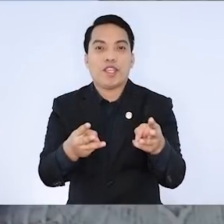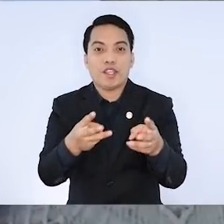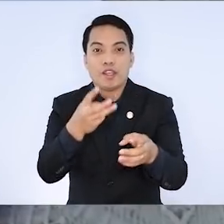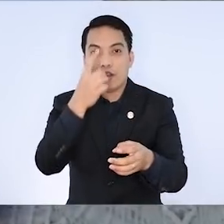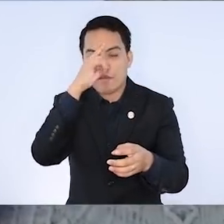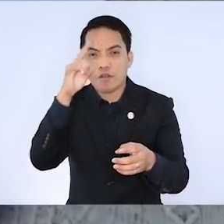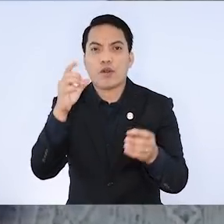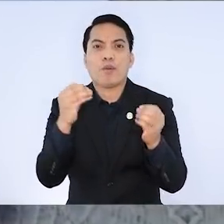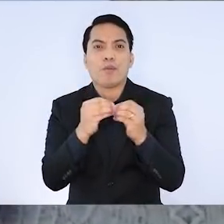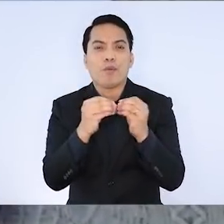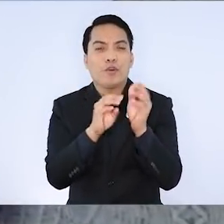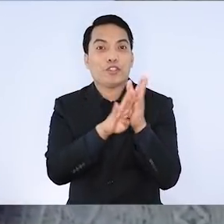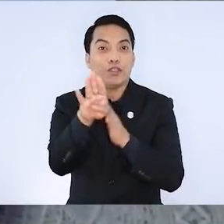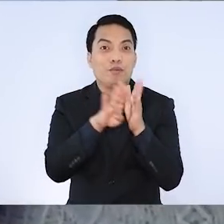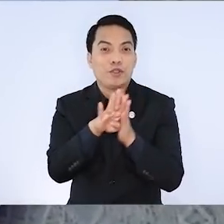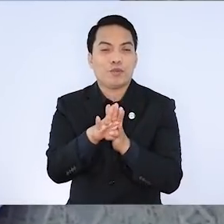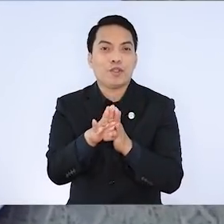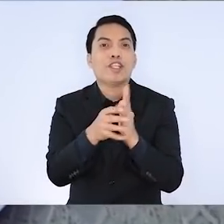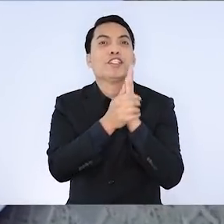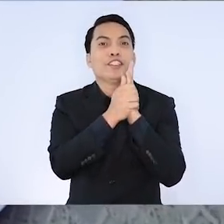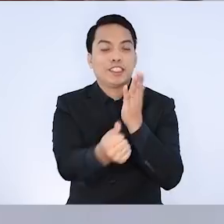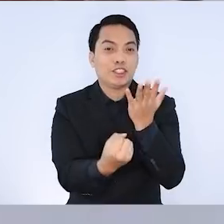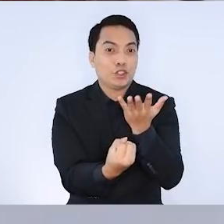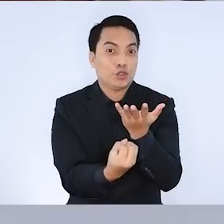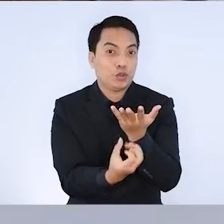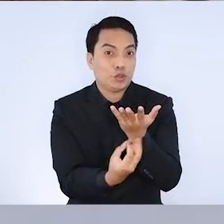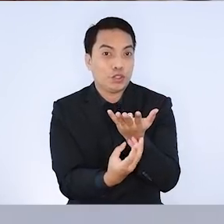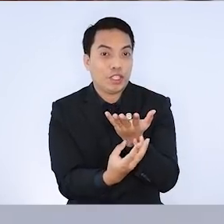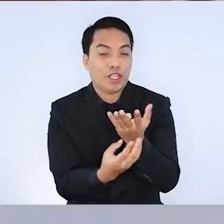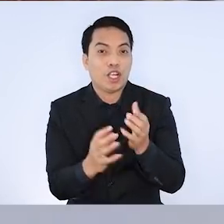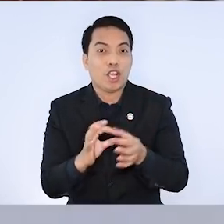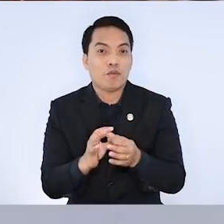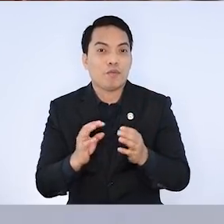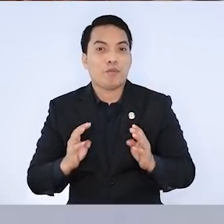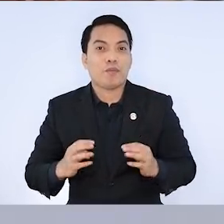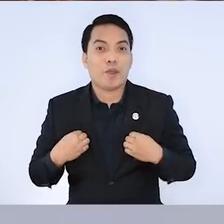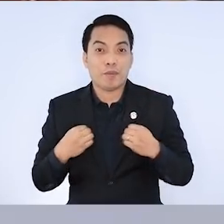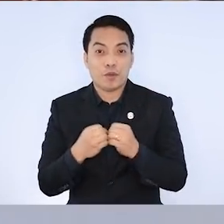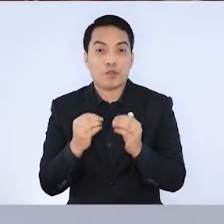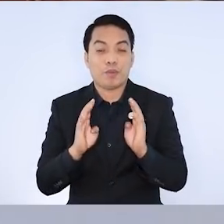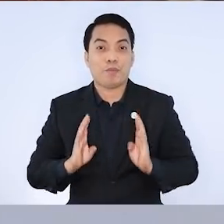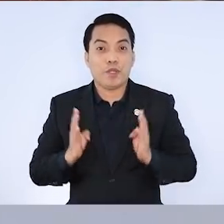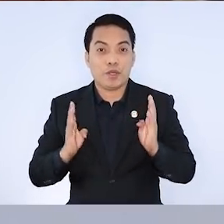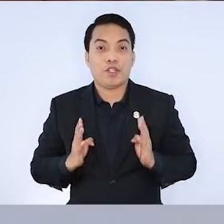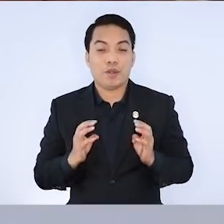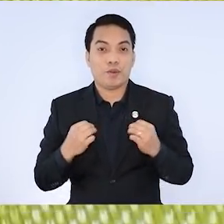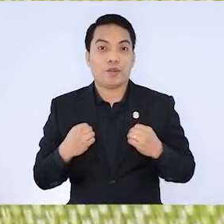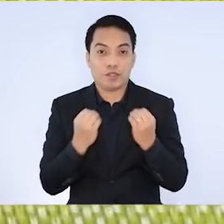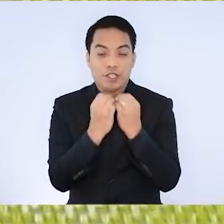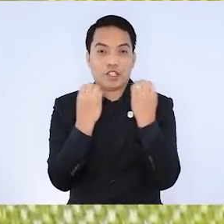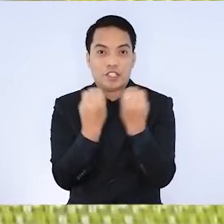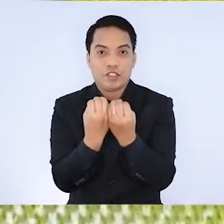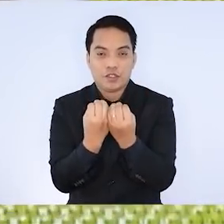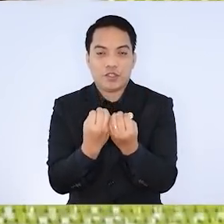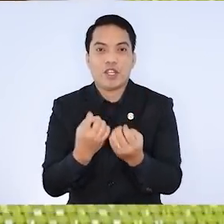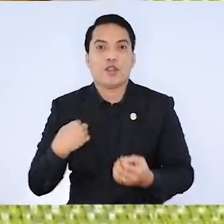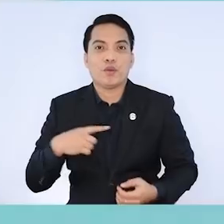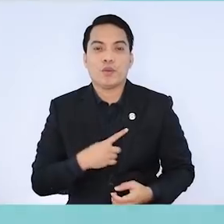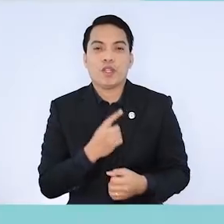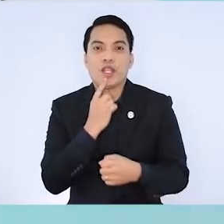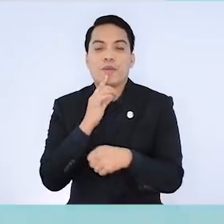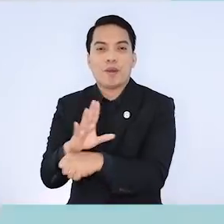ang kasanayan sa pagluluto ng nasa kapisan ng binhi. At nangangako po kami na patuloy